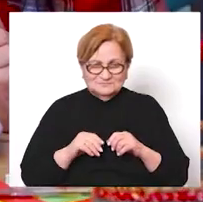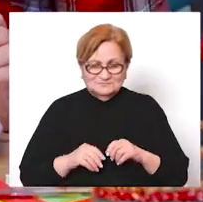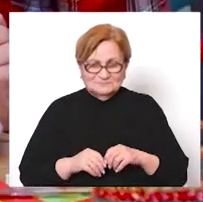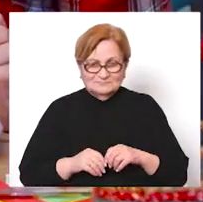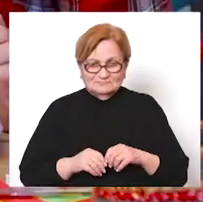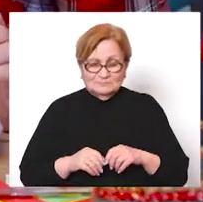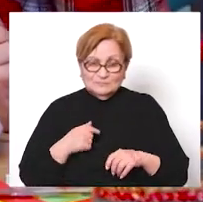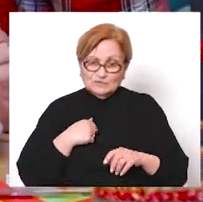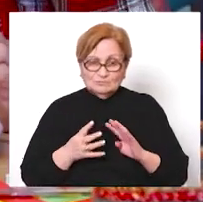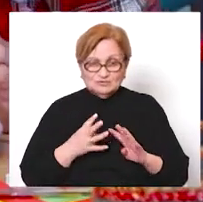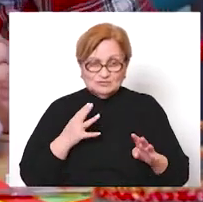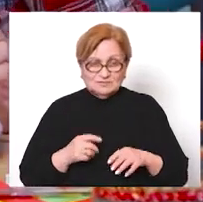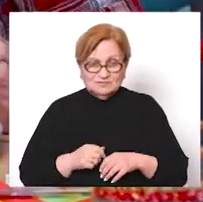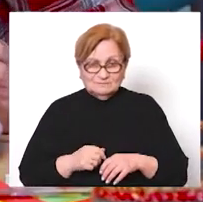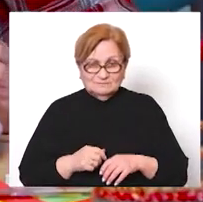აბა ხა ისე ჩემჯერია.